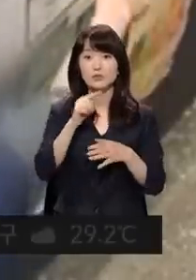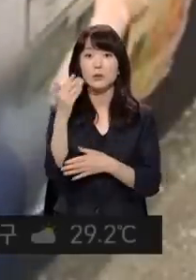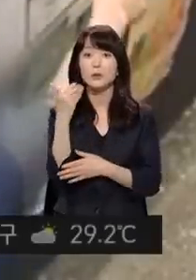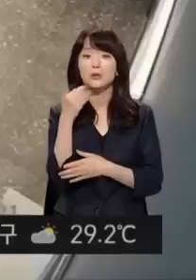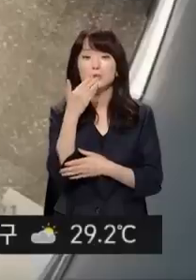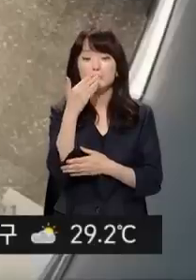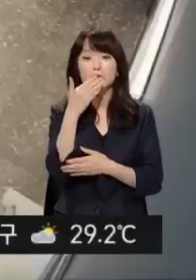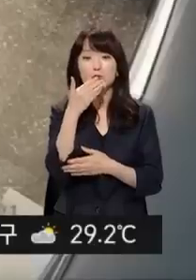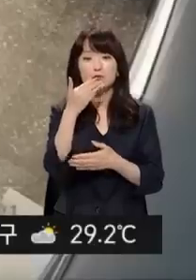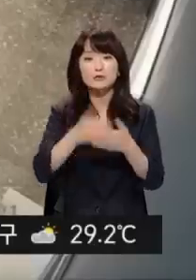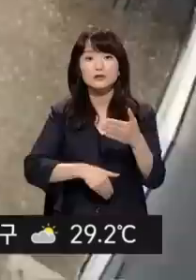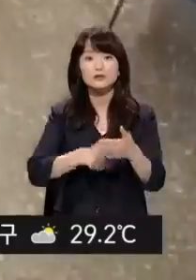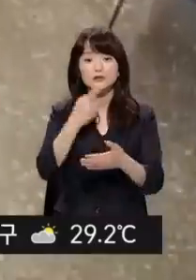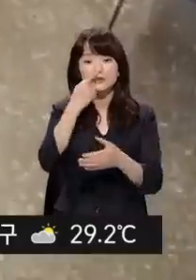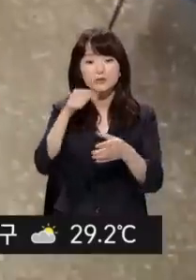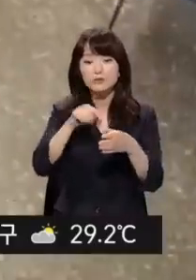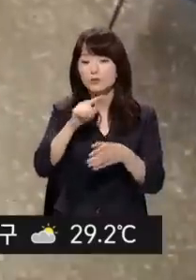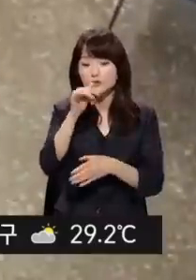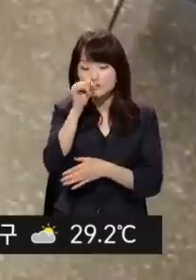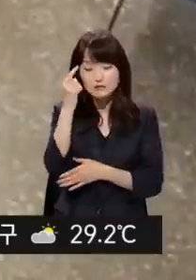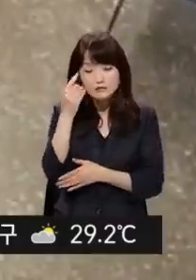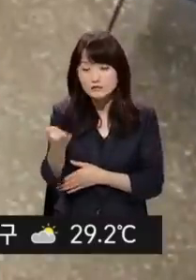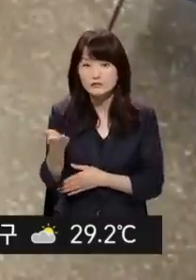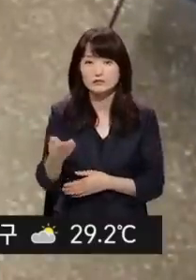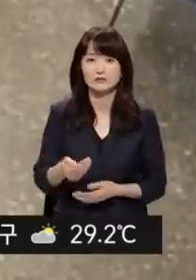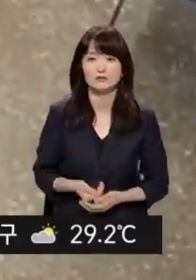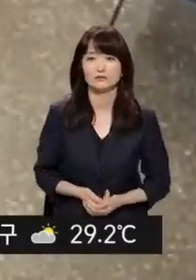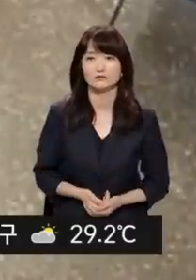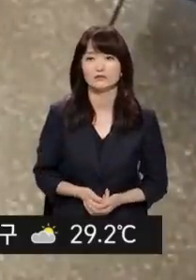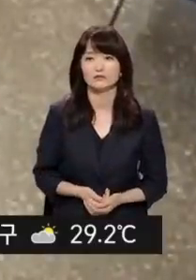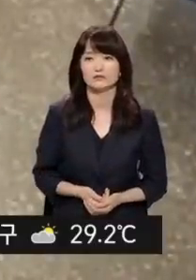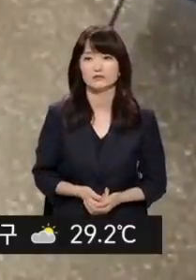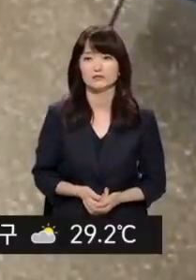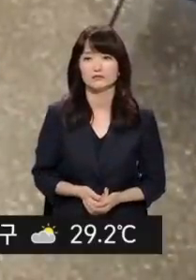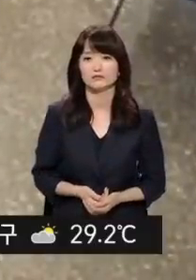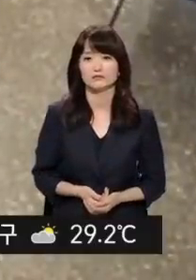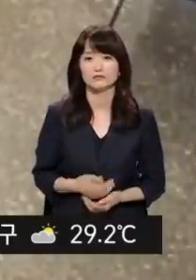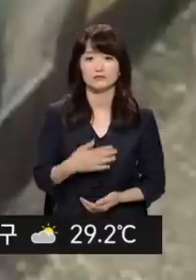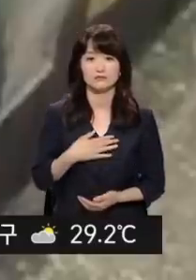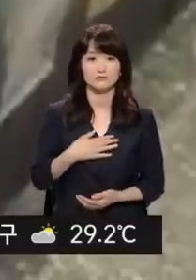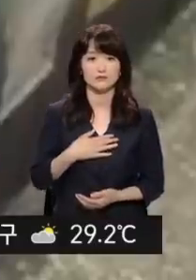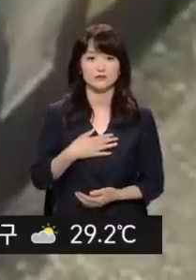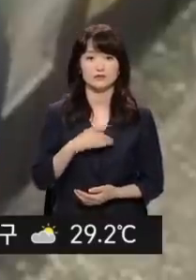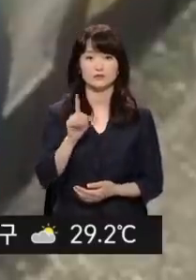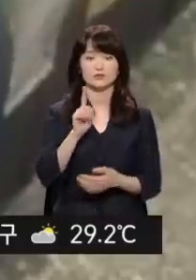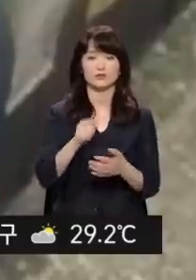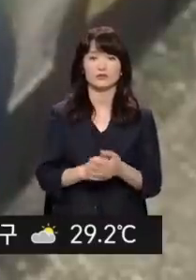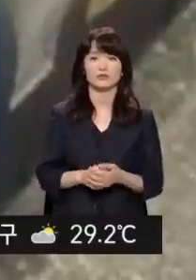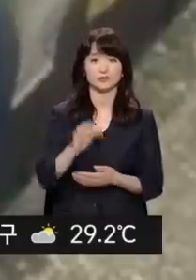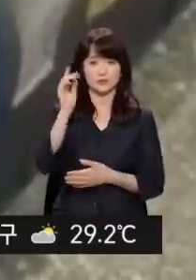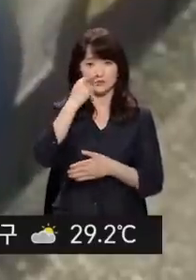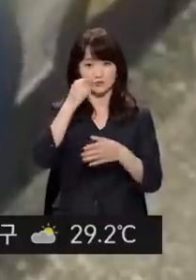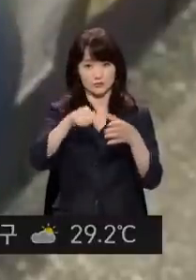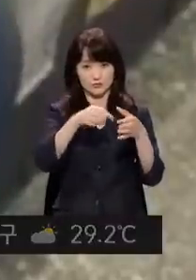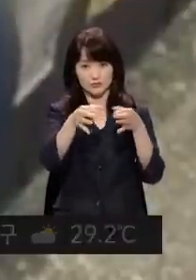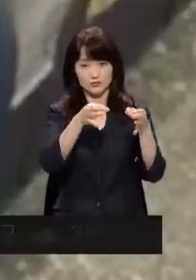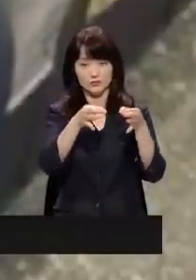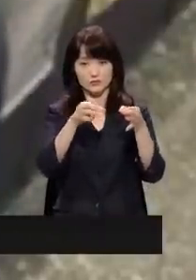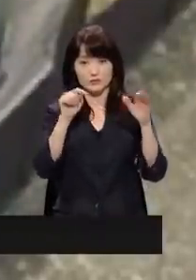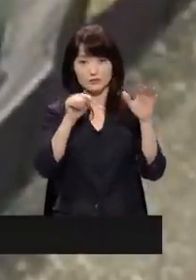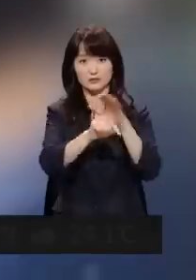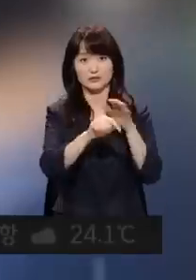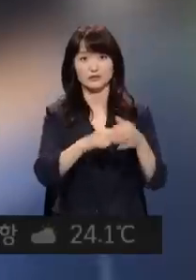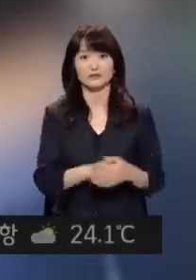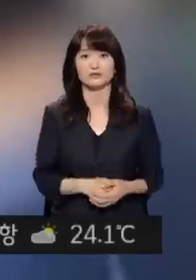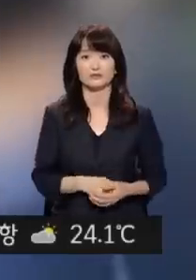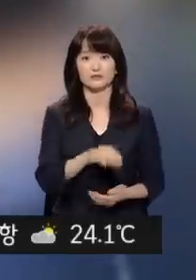남기고는 커피 그거 어딨어 내놔 아 제가 이기자 제가 좀 과문해서 그러는데 요즘 커피숍 빠처럼